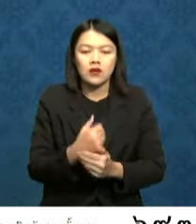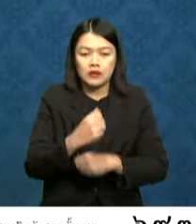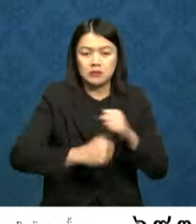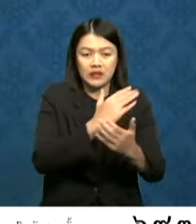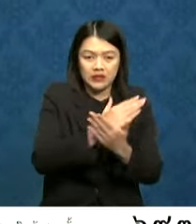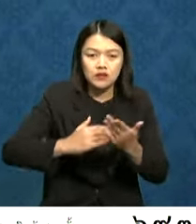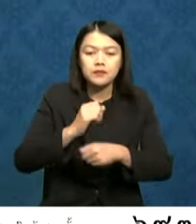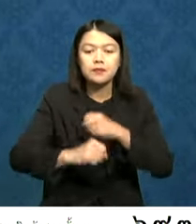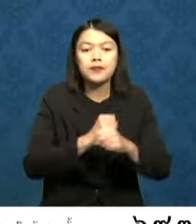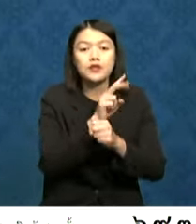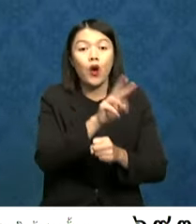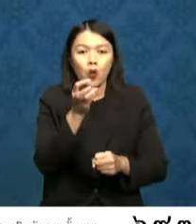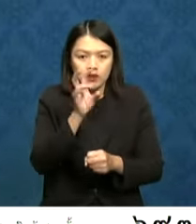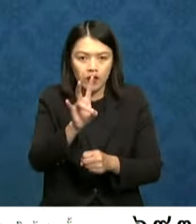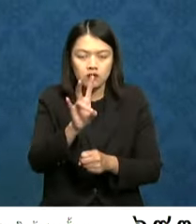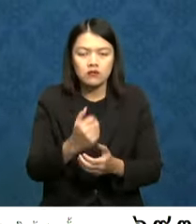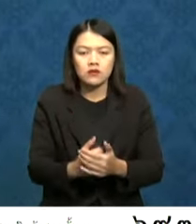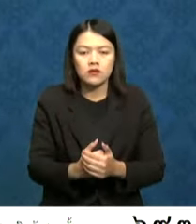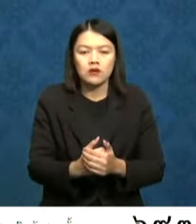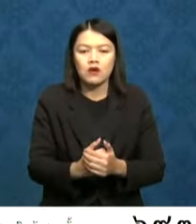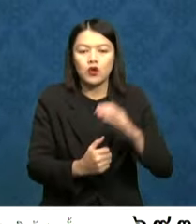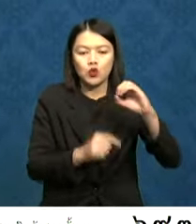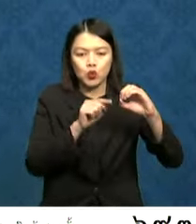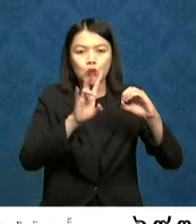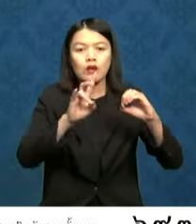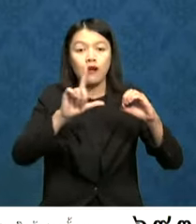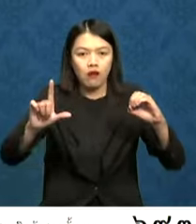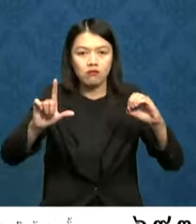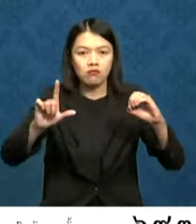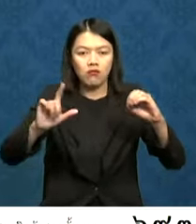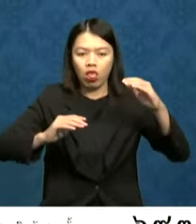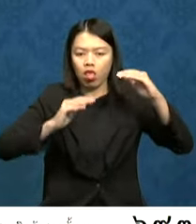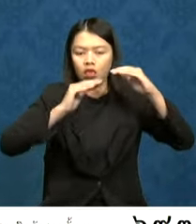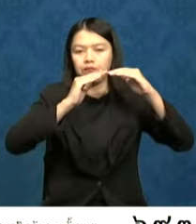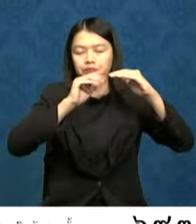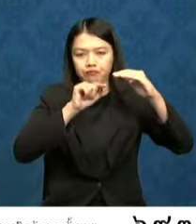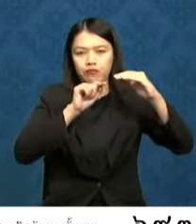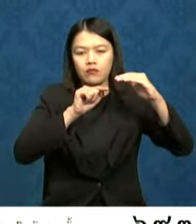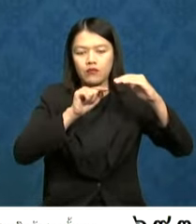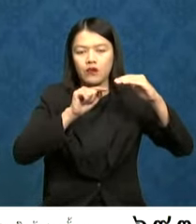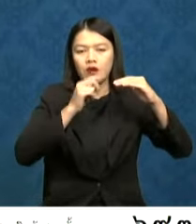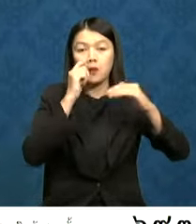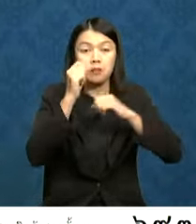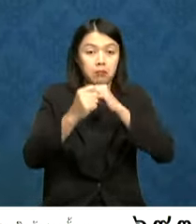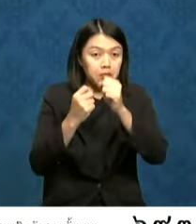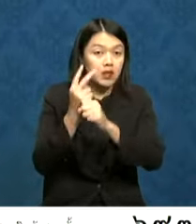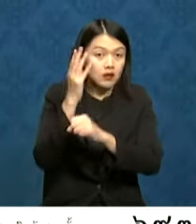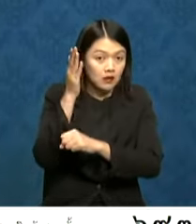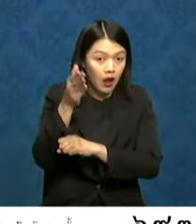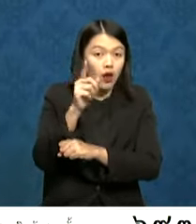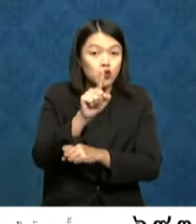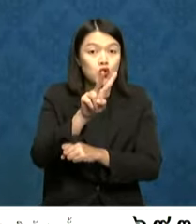แรกในปี 2567ครับแตะไปแล้ว 0.7ล้านบาทด้วยแนวโน้มและตัวเลขแบบนี้ผมเชื่อว่าในปี